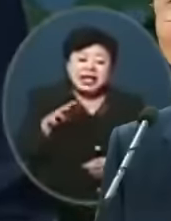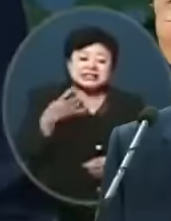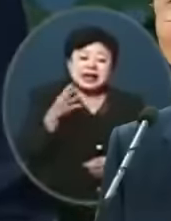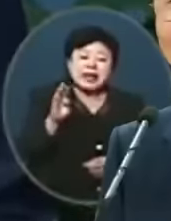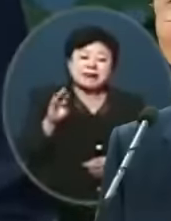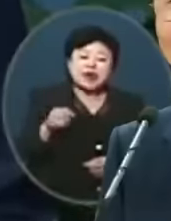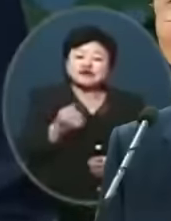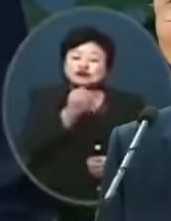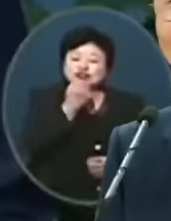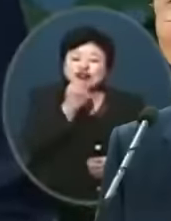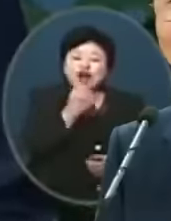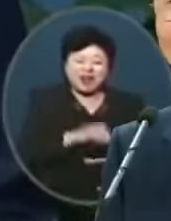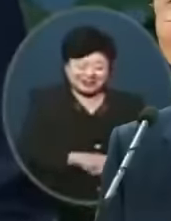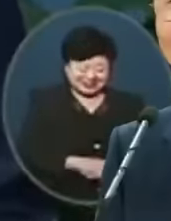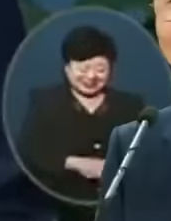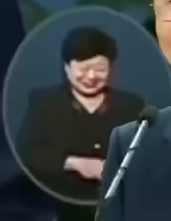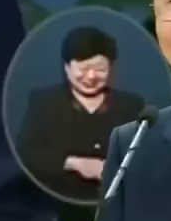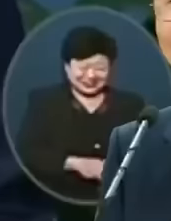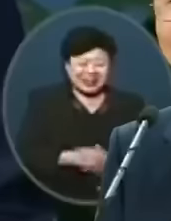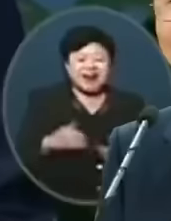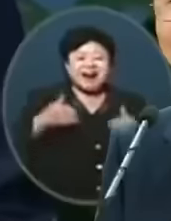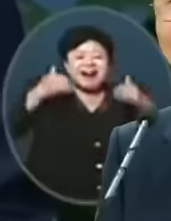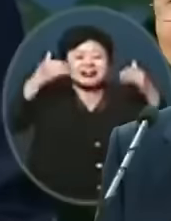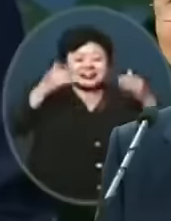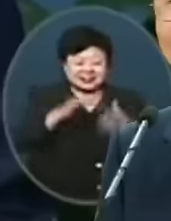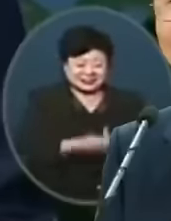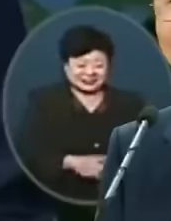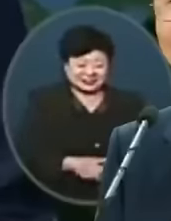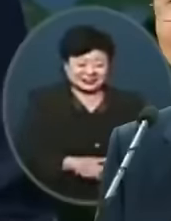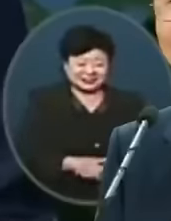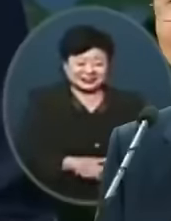400번을 웃습니다. 그런데 어른들은